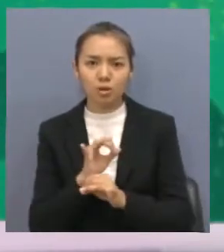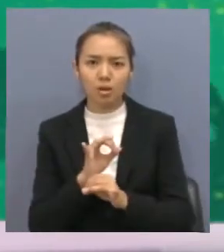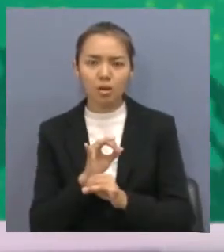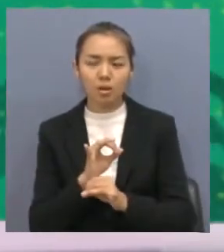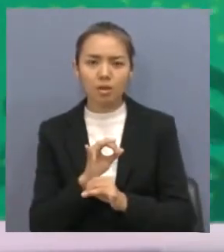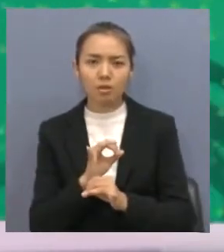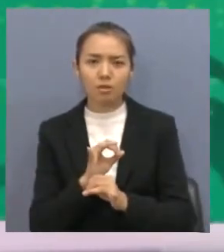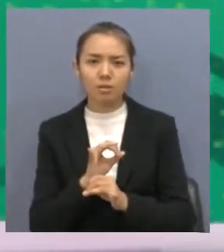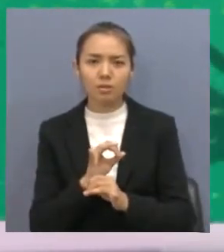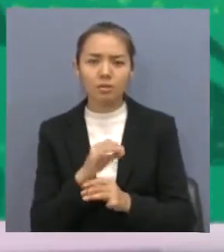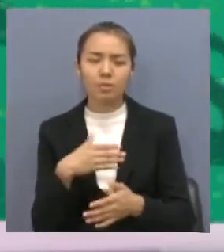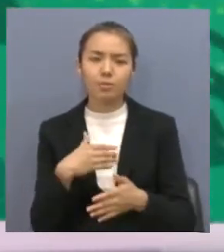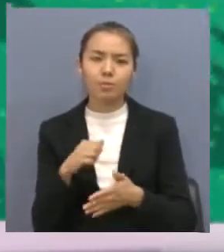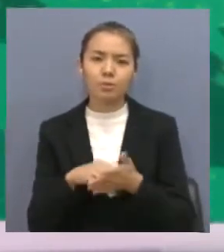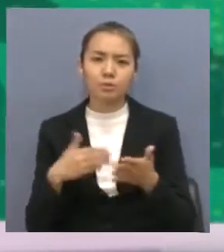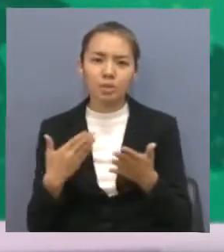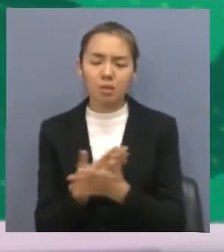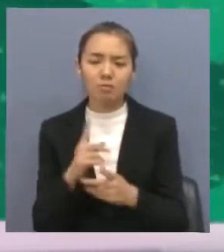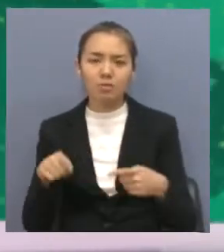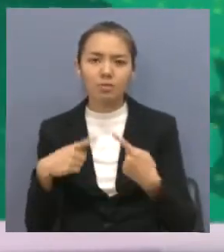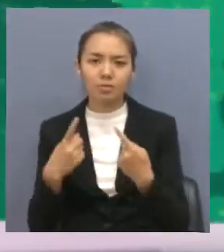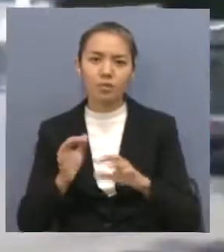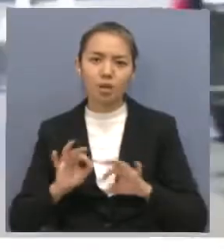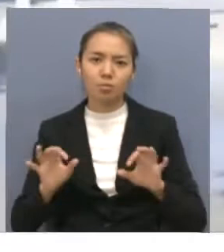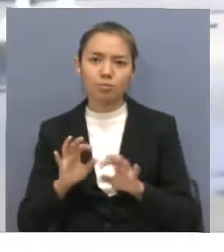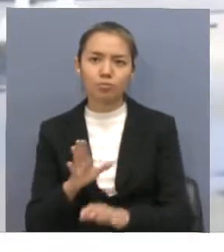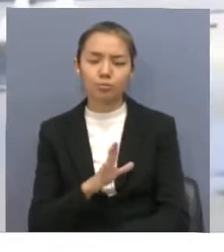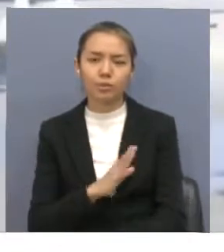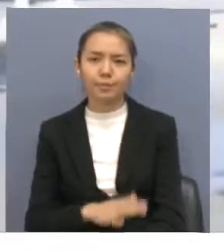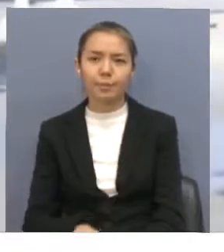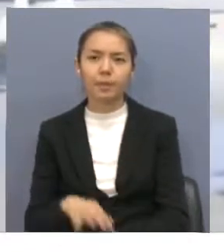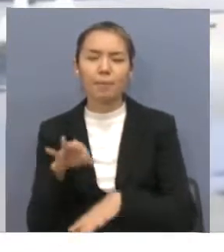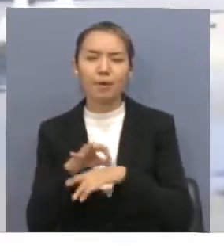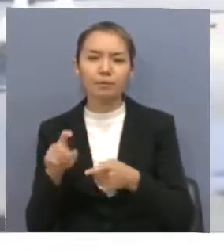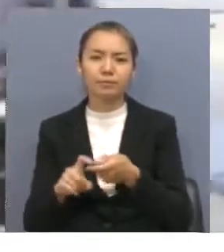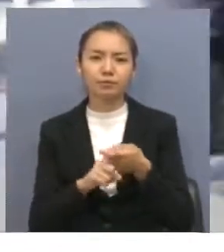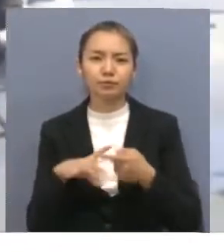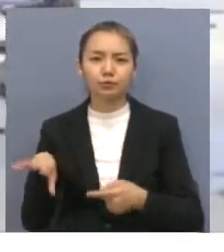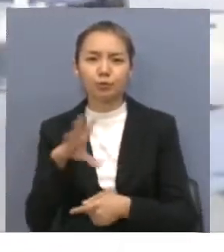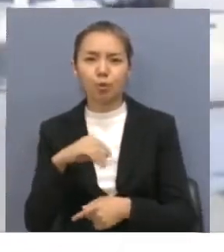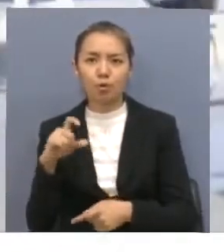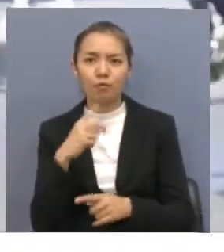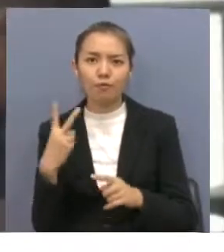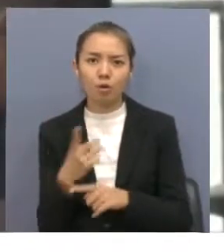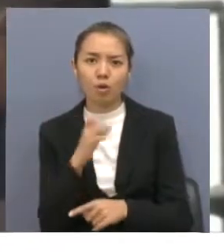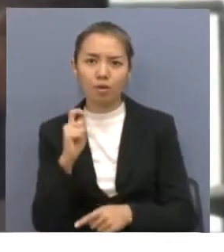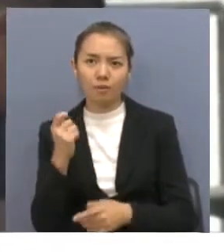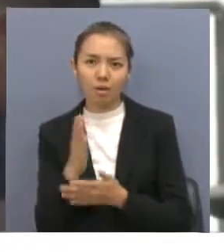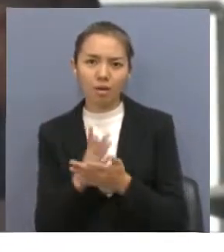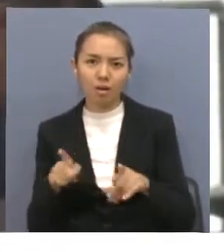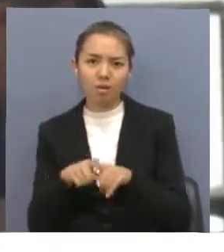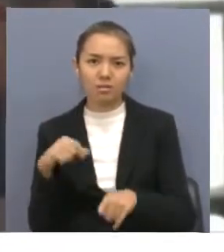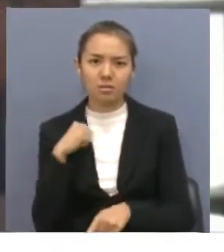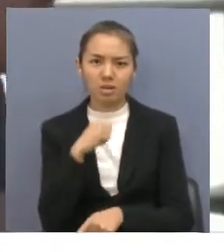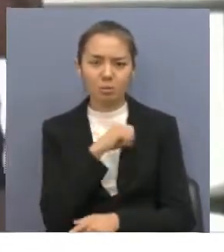шатқаяқтаған салаларды аяғына тұрғызу жайлары қаралды. Пандемия кесірінен әлем экономикасы екінші дүниежүзілік соғыстан кейінгі